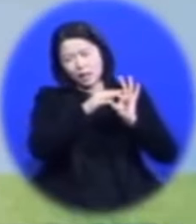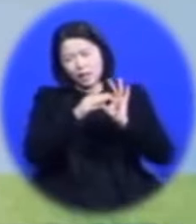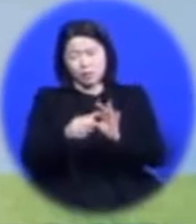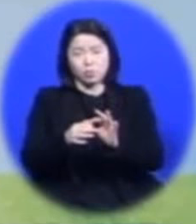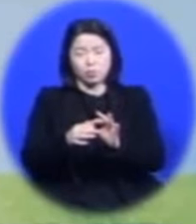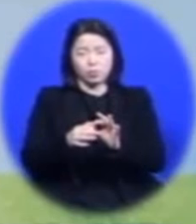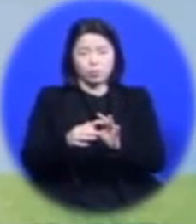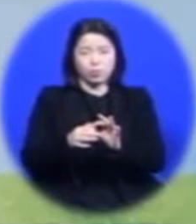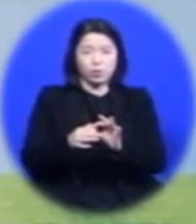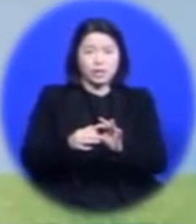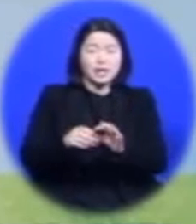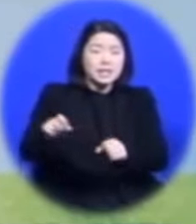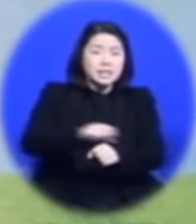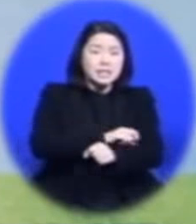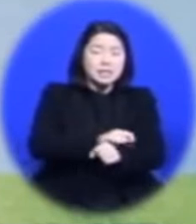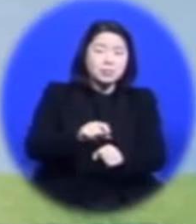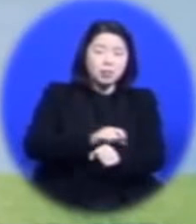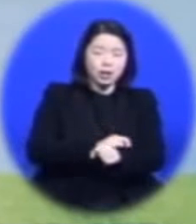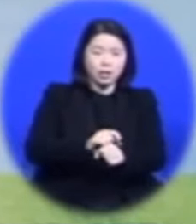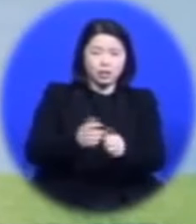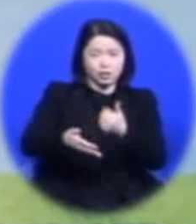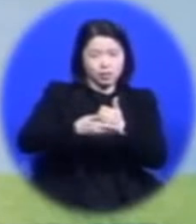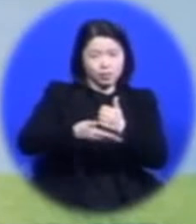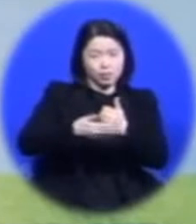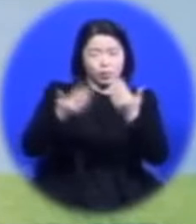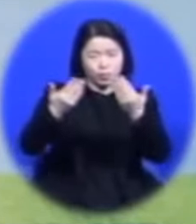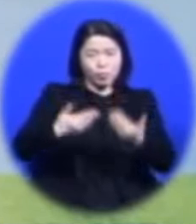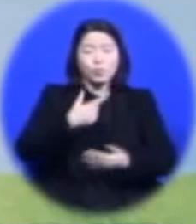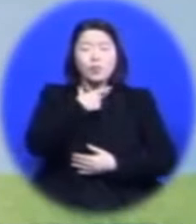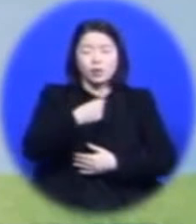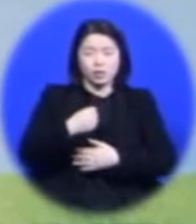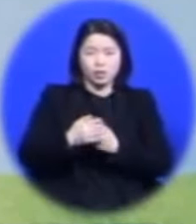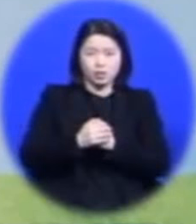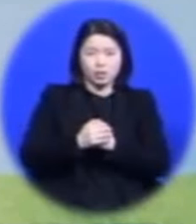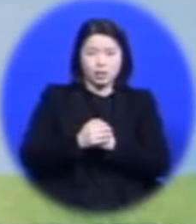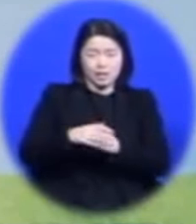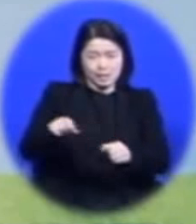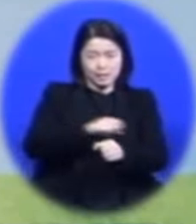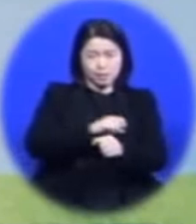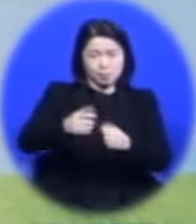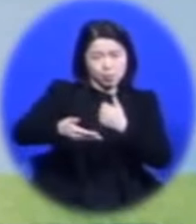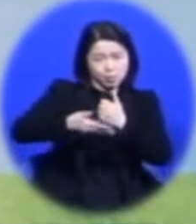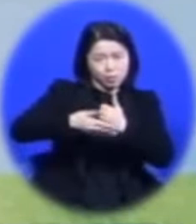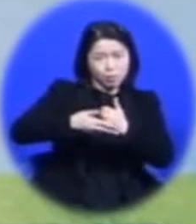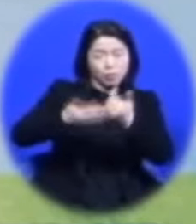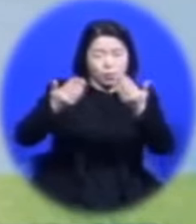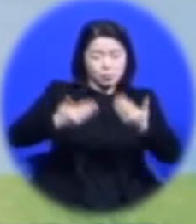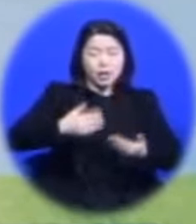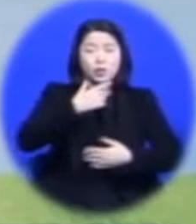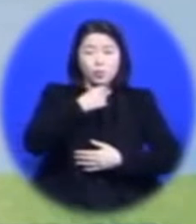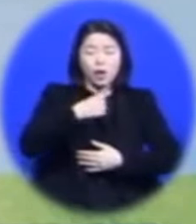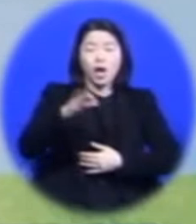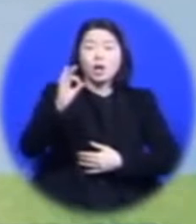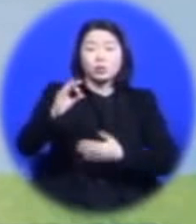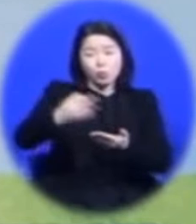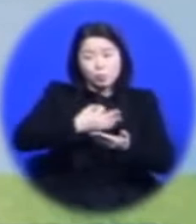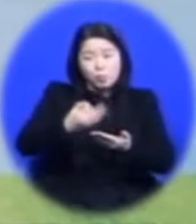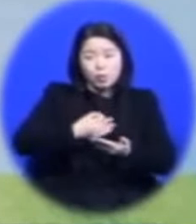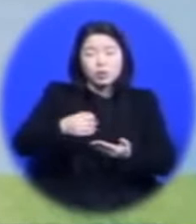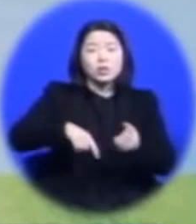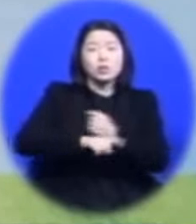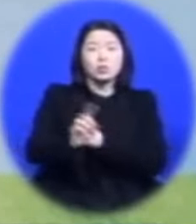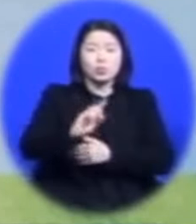끊임없이 특혜를 원해요 특별 대우를 원합니다 돈 왜 벌려고